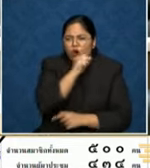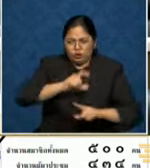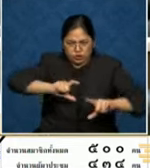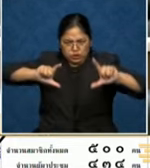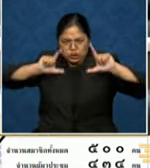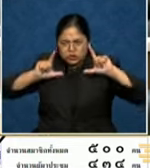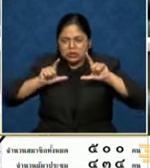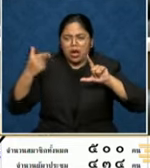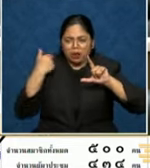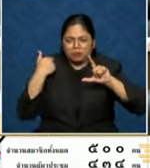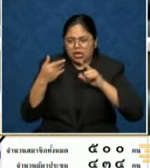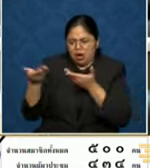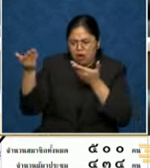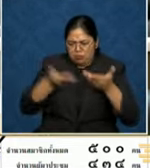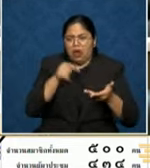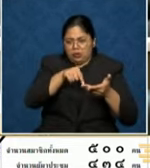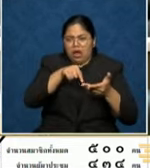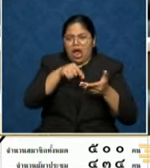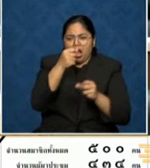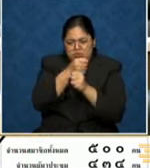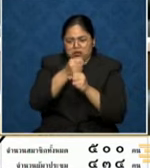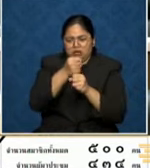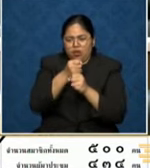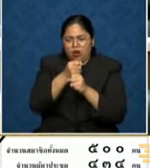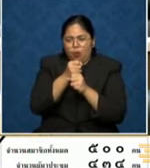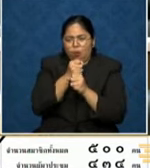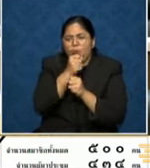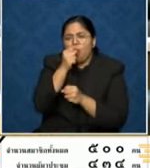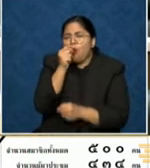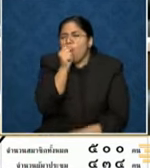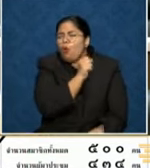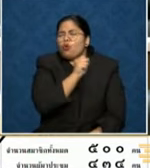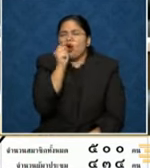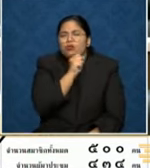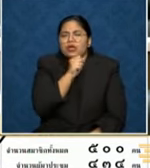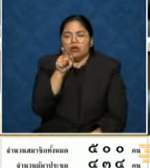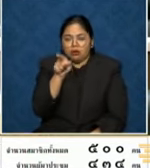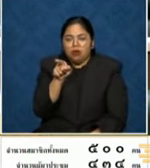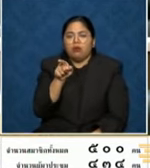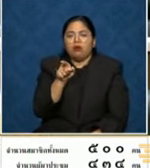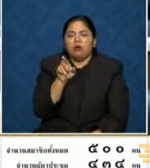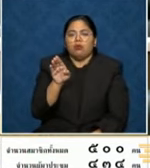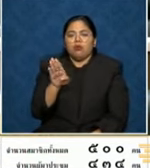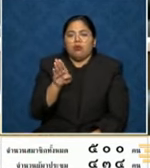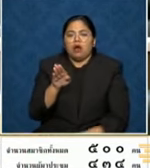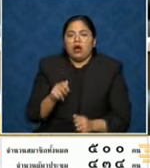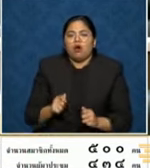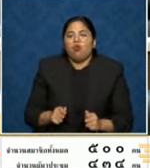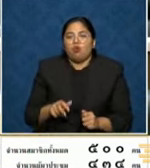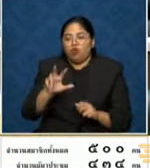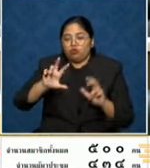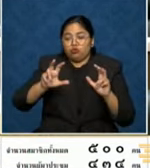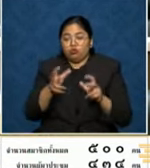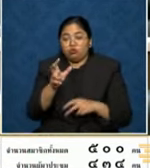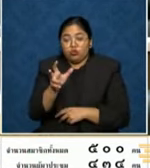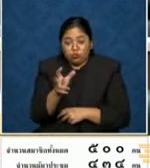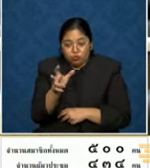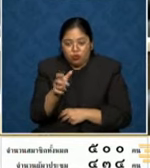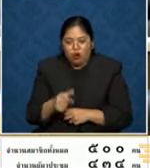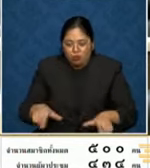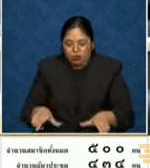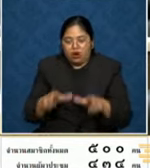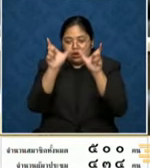ที่ไปแสดงที่เปิดการแสดงเกิดขึ้นนี่นะครับบรูโน่มาครับท่านประธานครับ1นั่งรถตุ๊กๆไป2ใส่กางเกง